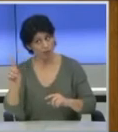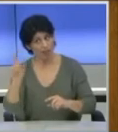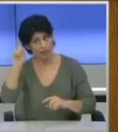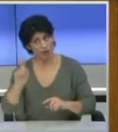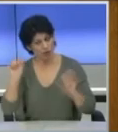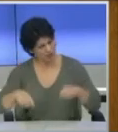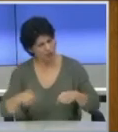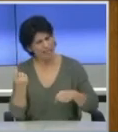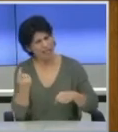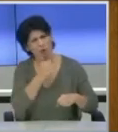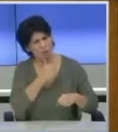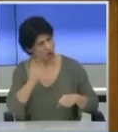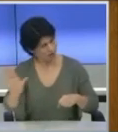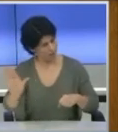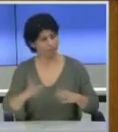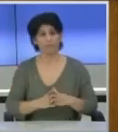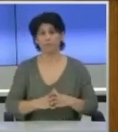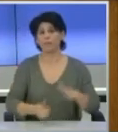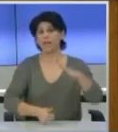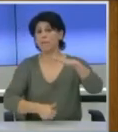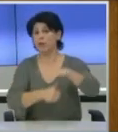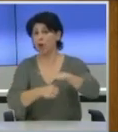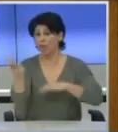τα οποία προτείνουμε, κάντε λίγο υπομονή.